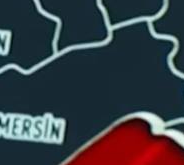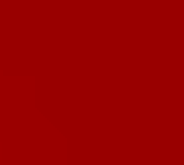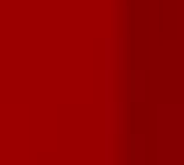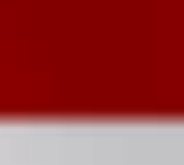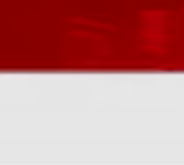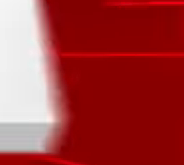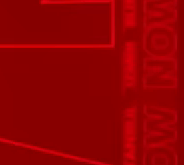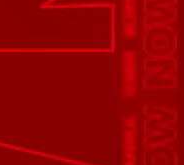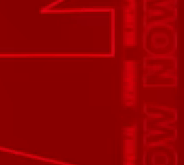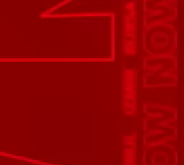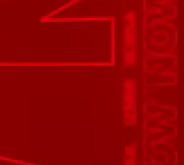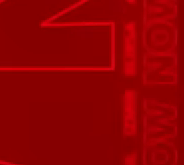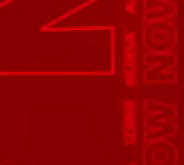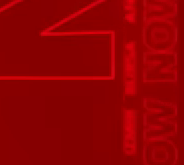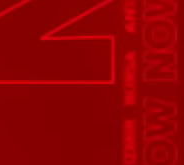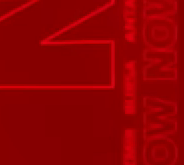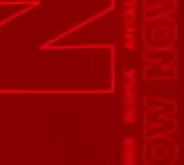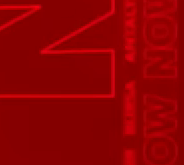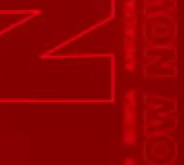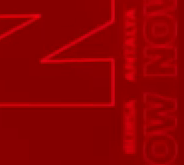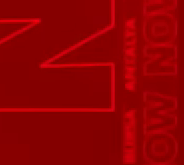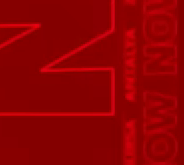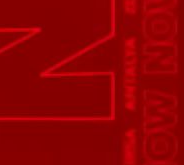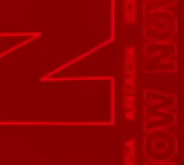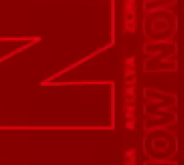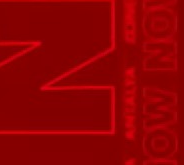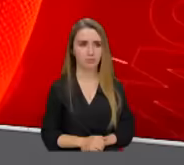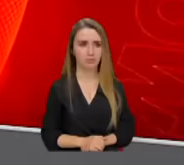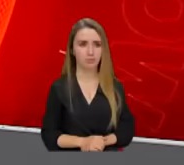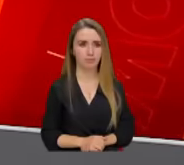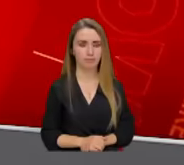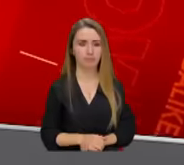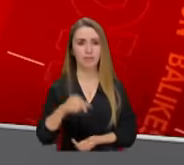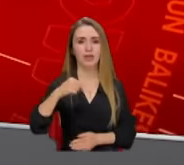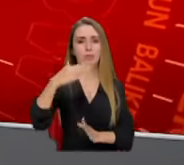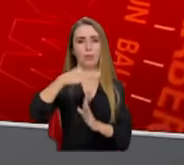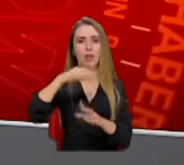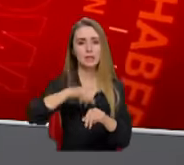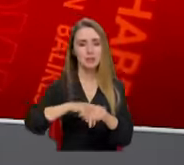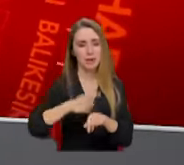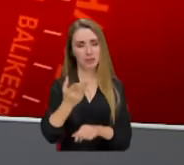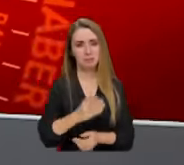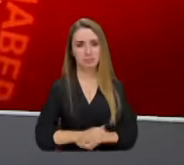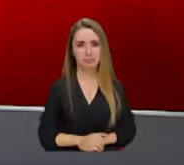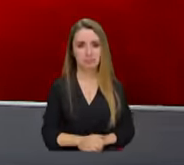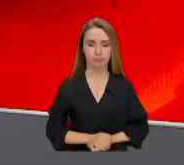gece yaşatacak. Now'da seçim özel yayını 31 Mart'ta. Şimdi ara zamanı.